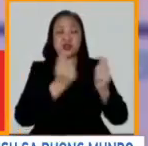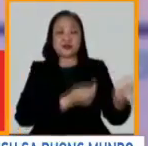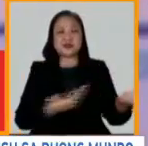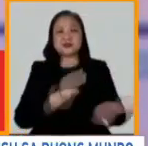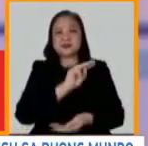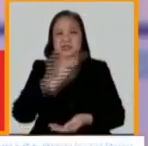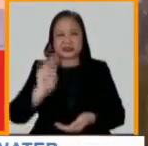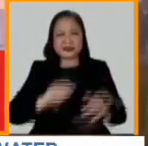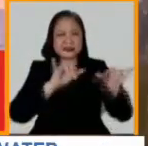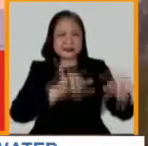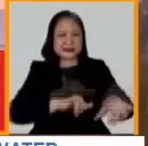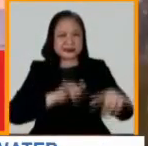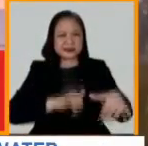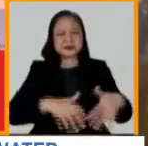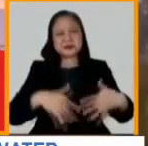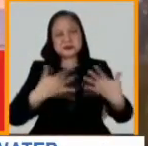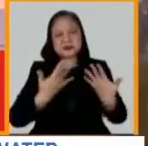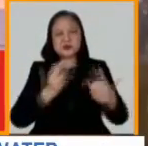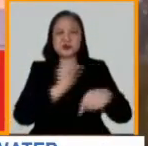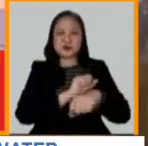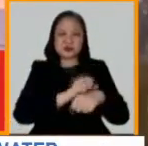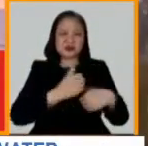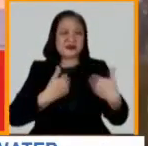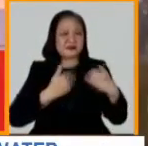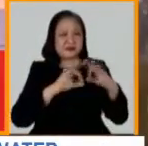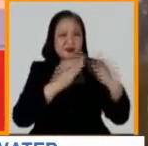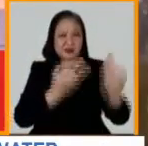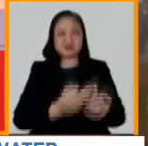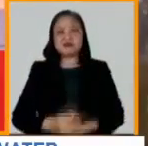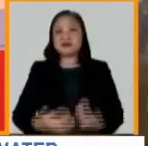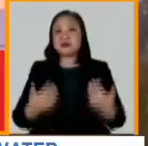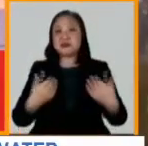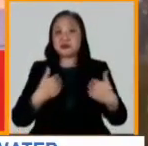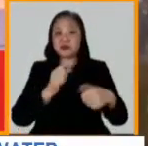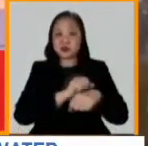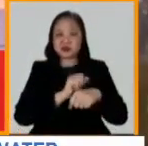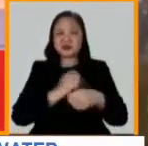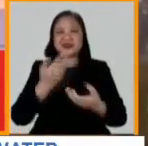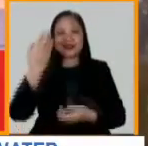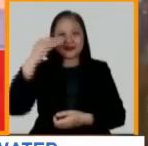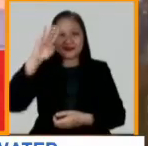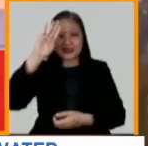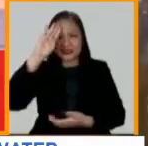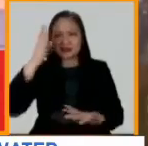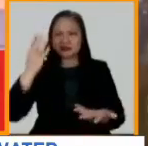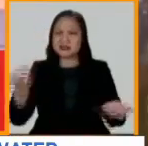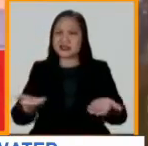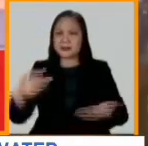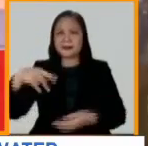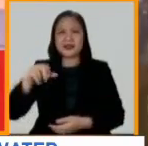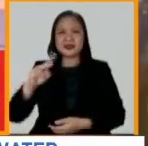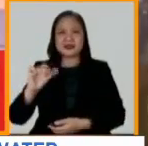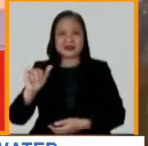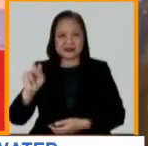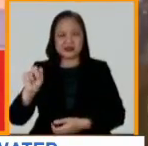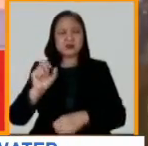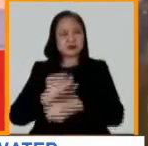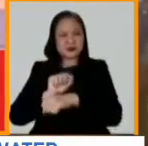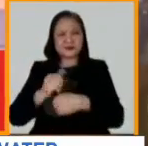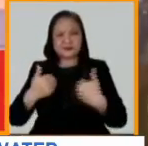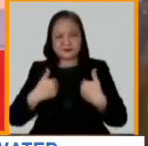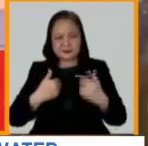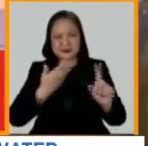at nagkapamilya. Nakapagtrabaho pa siya sa Cavite. Dito sa Pandacan, nagtrabaho siya actually. Pero walang nakakaalam